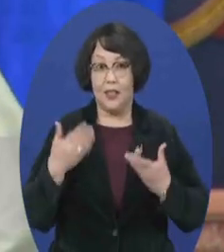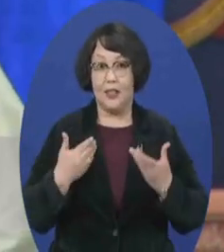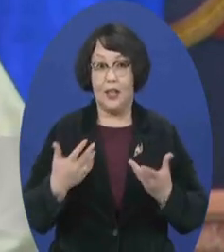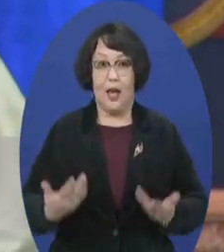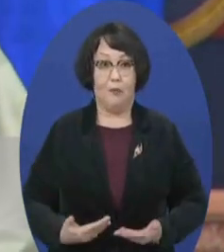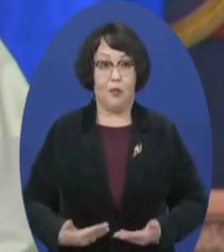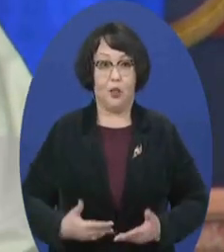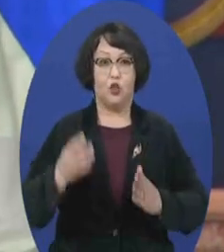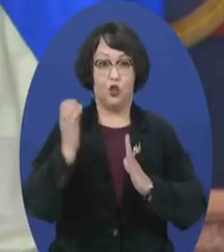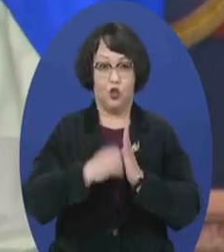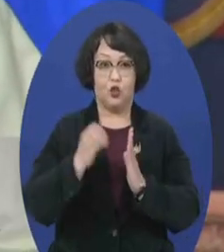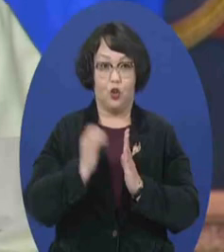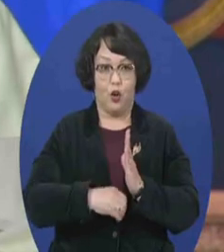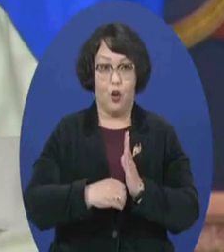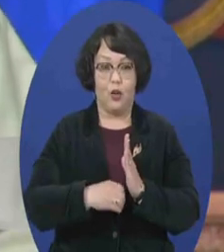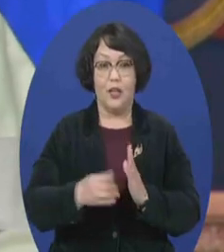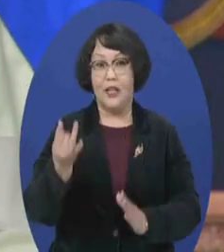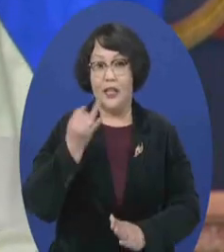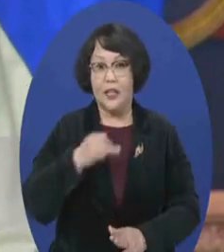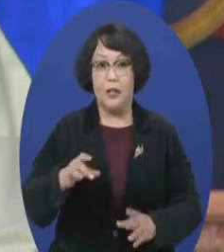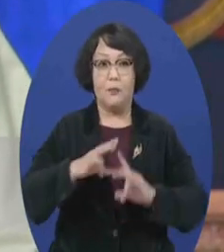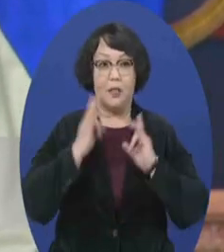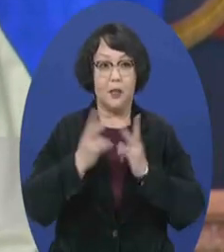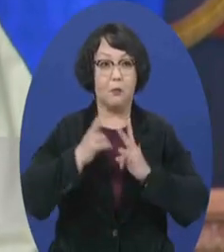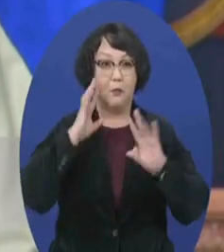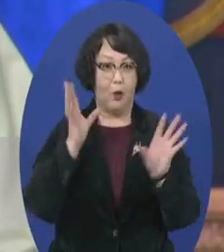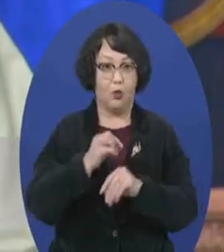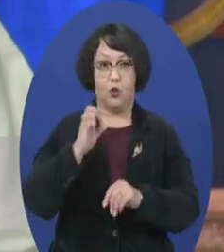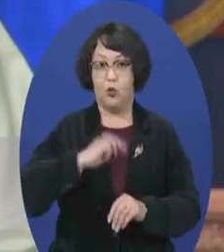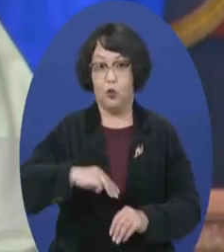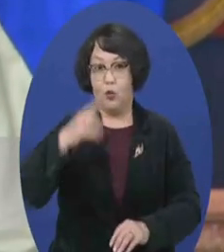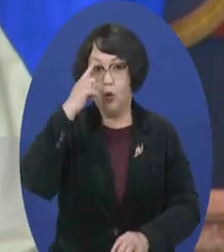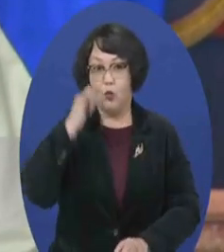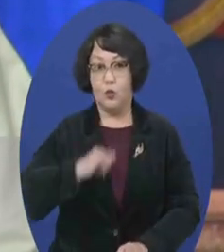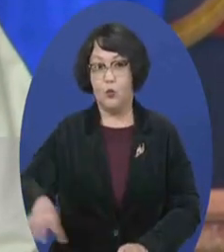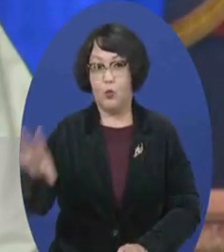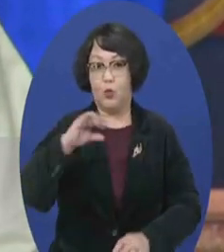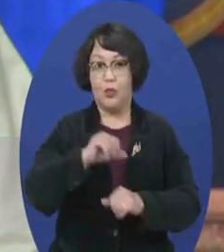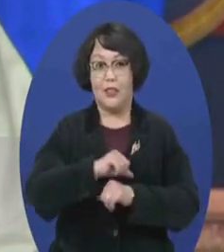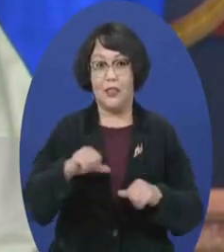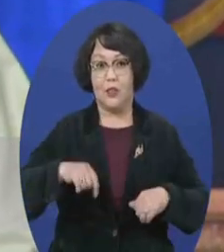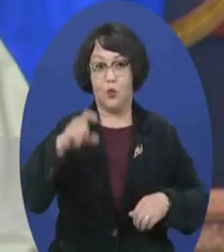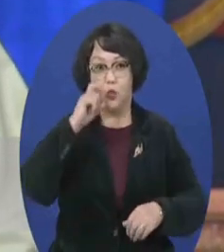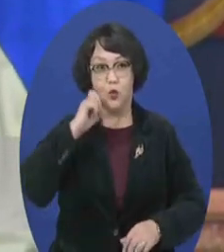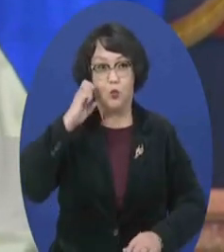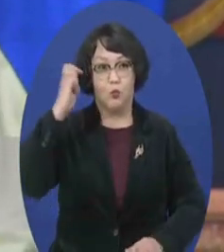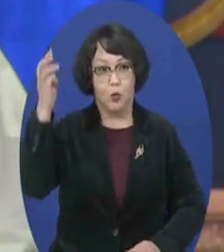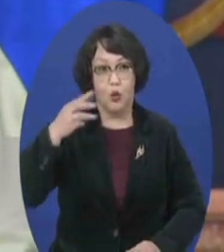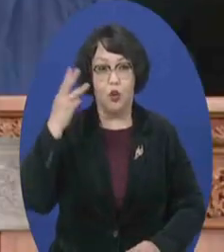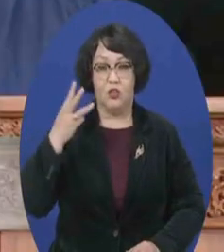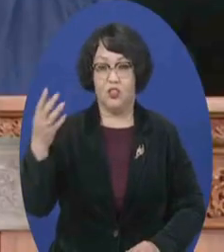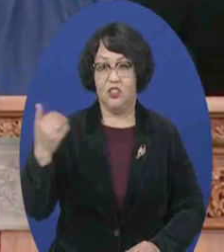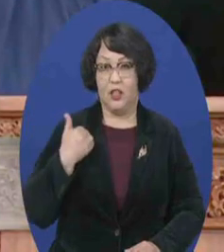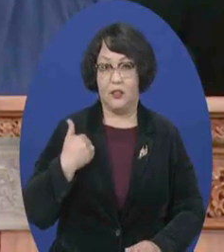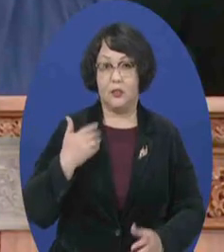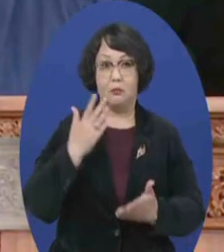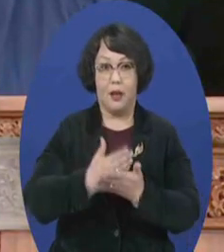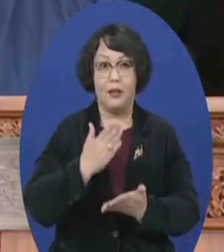жаргалтай амьдрах учиртай. Ийм л нийгэм байгуулахыг Монголын ард түмэн үсэж мөрөөдөж бас шахаж шаардаж